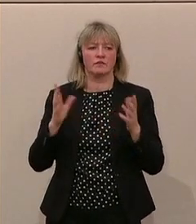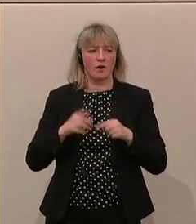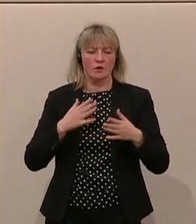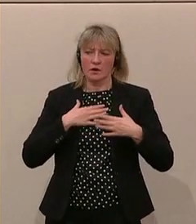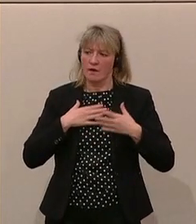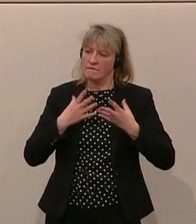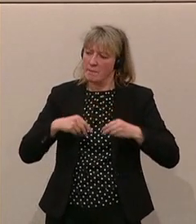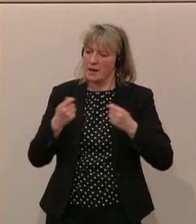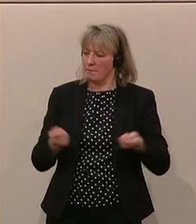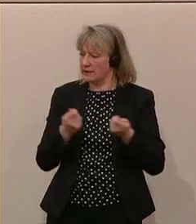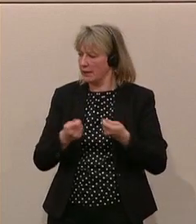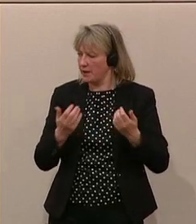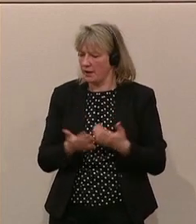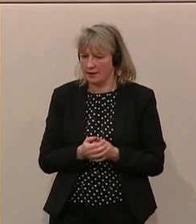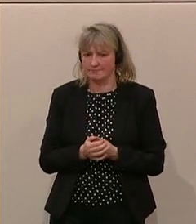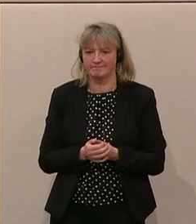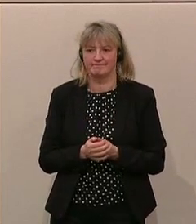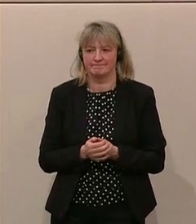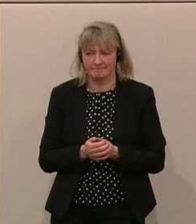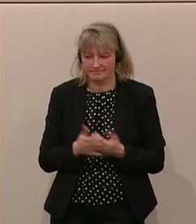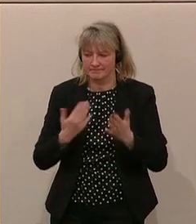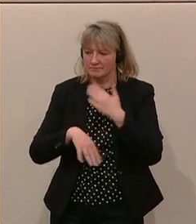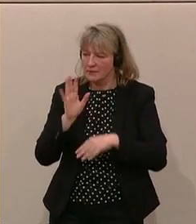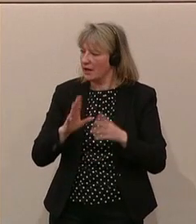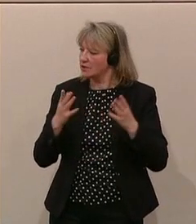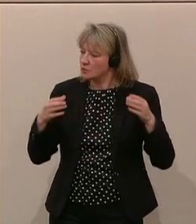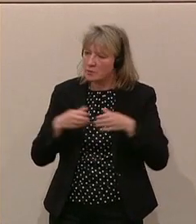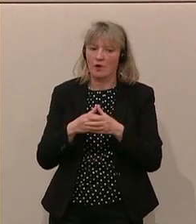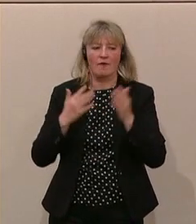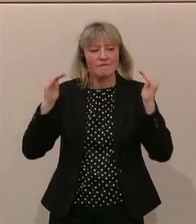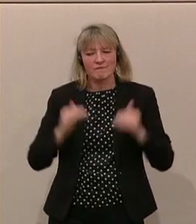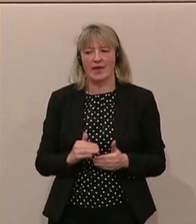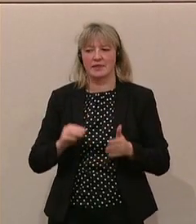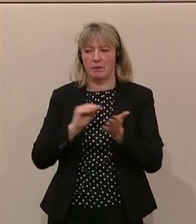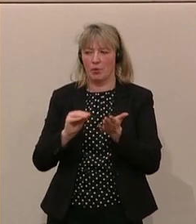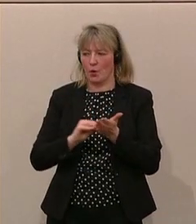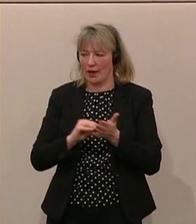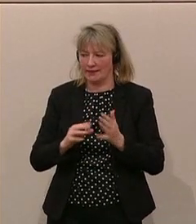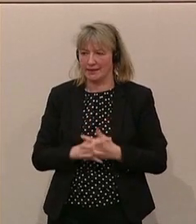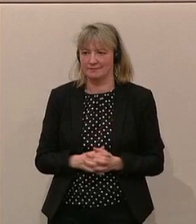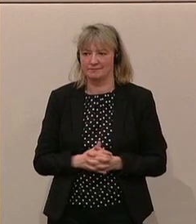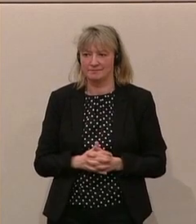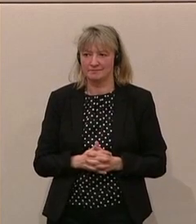unserer Familienbetriebe. Mehr Subsidiarität und weniger Bürokratie.